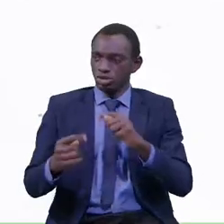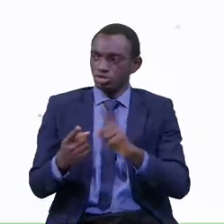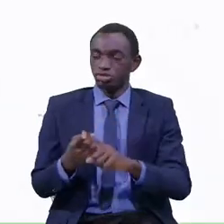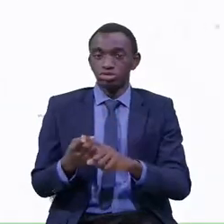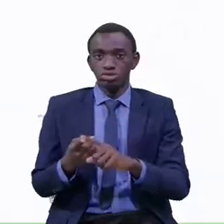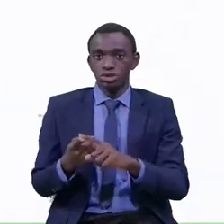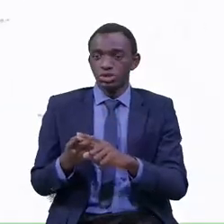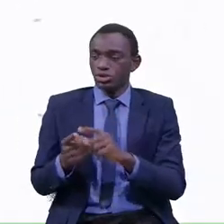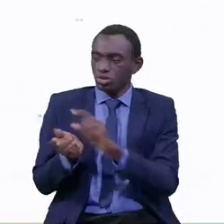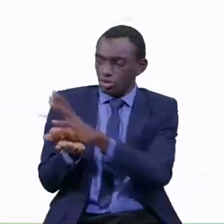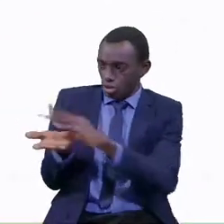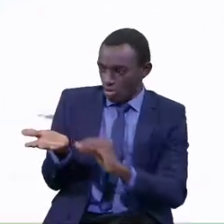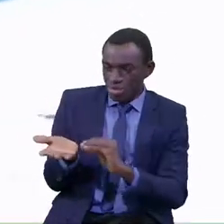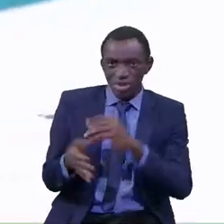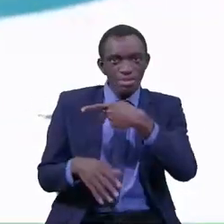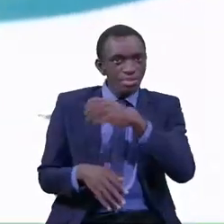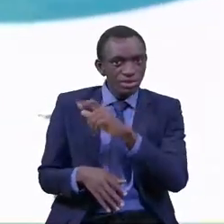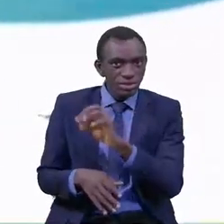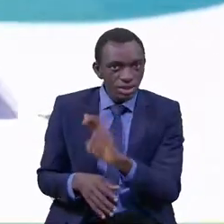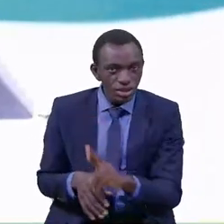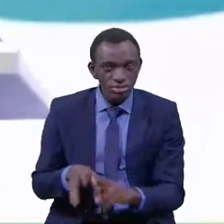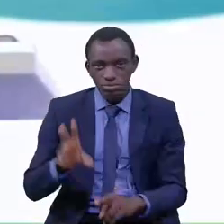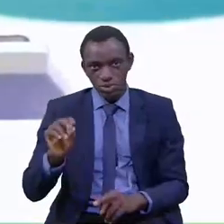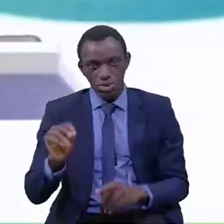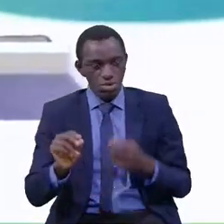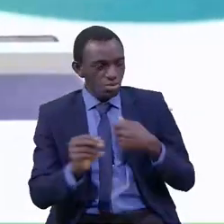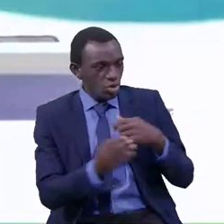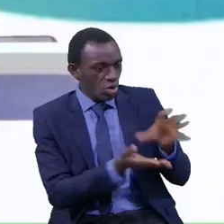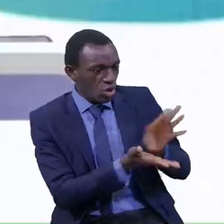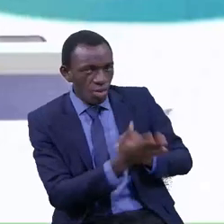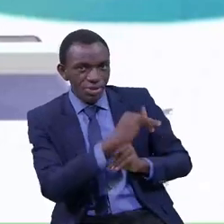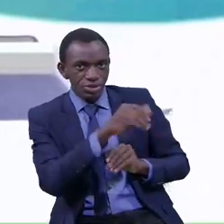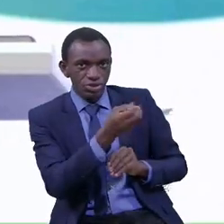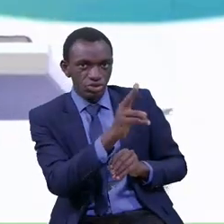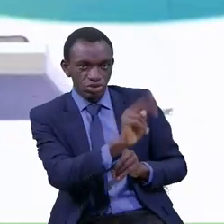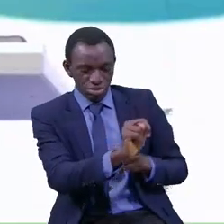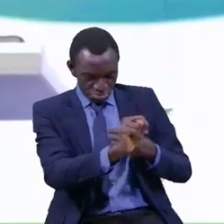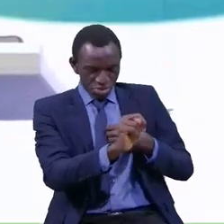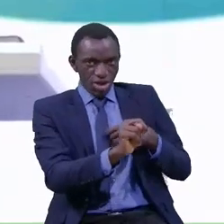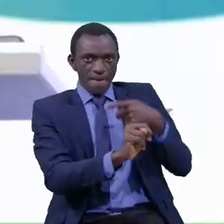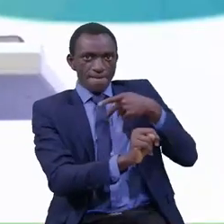pu essayer de copier Jean. J'aurais pu essayer de copier André.